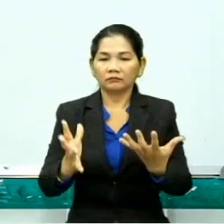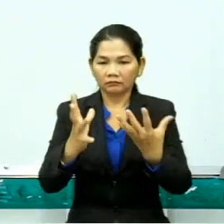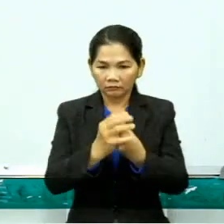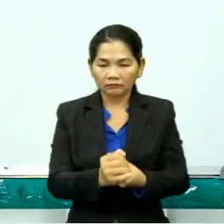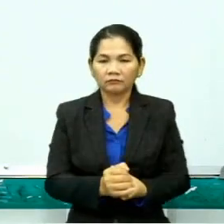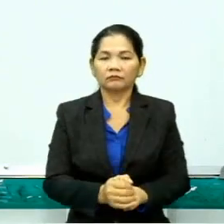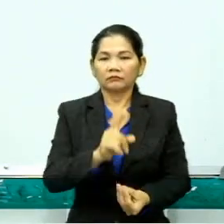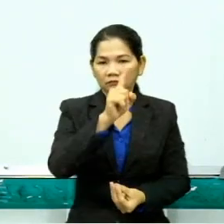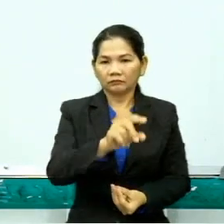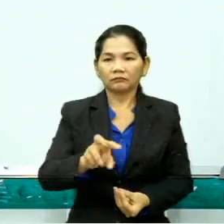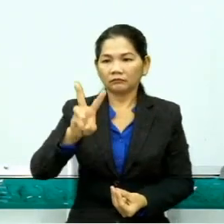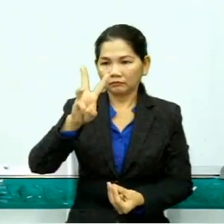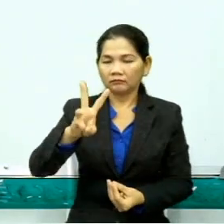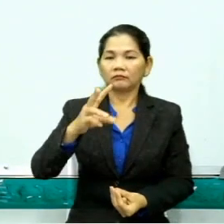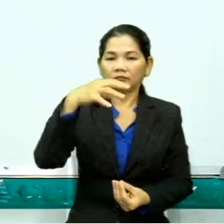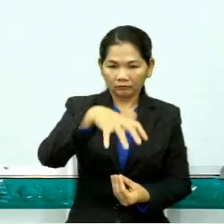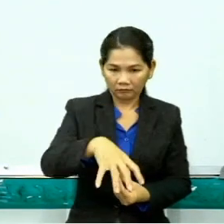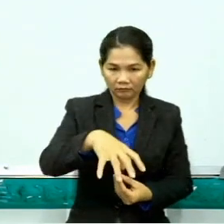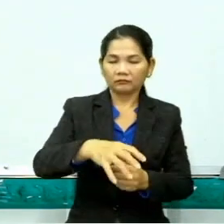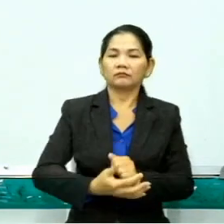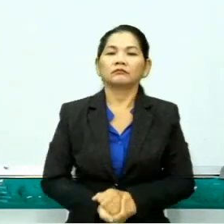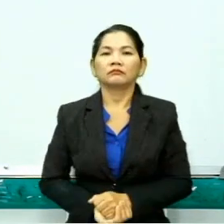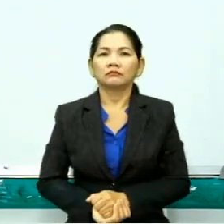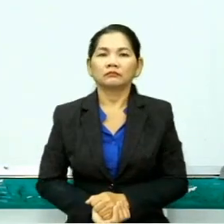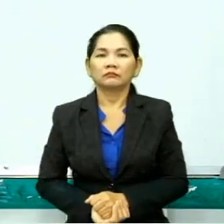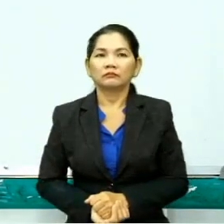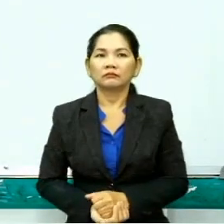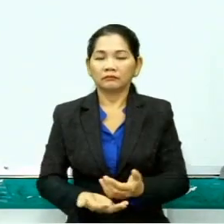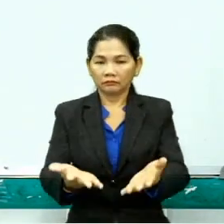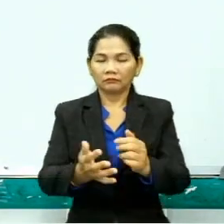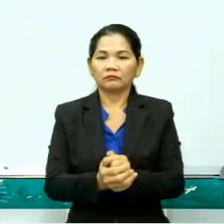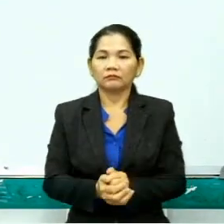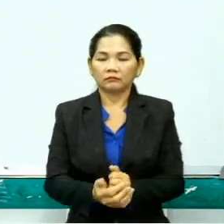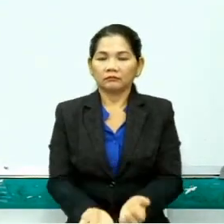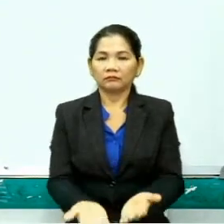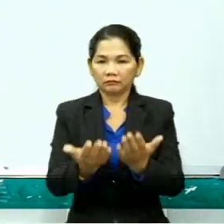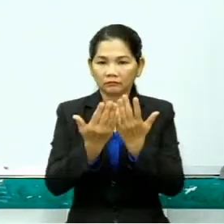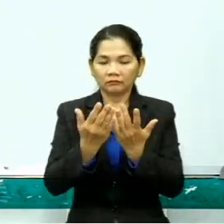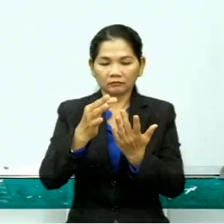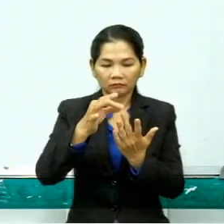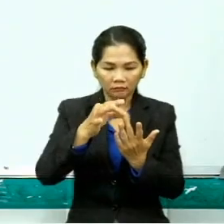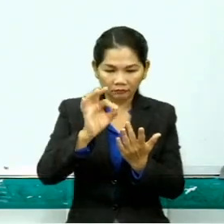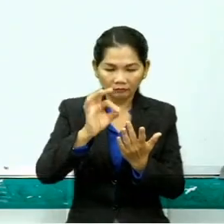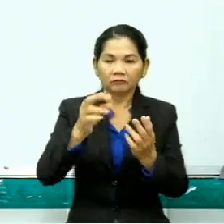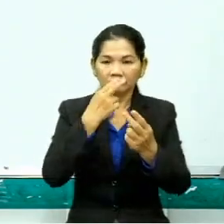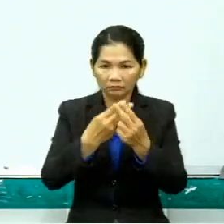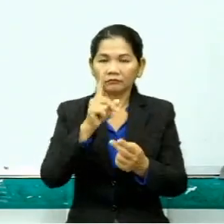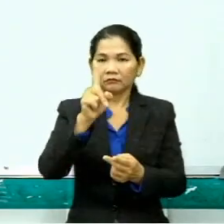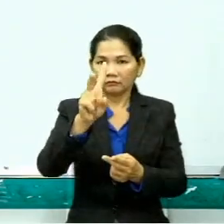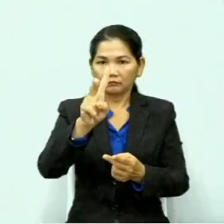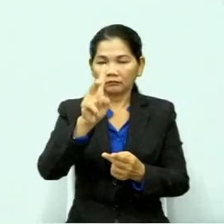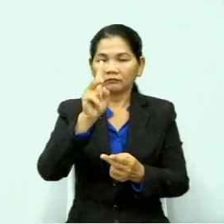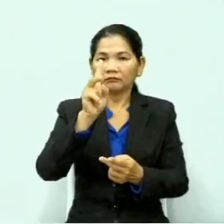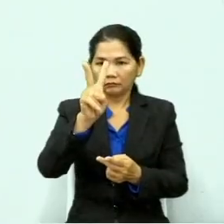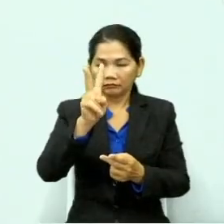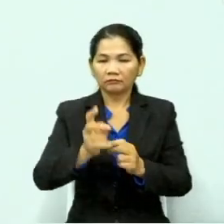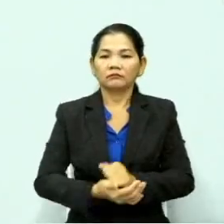nốt chả ta đập bấy còn lại thì là con chả ta lấy dương tập tiêm tốt nơi chấm lại tiếp đi tặng ăn